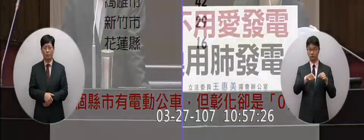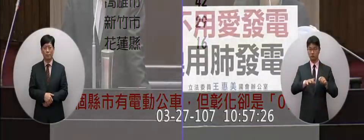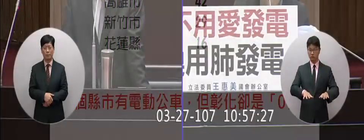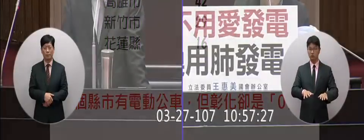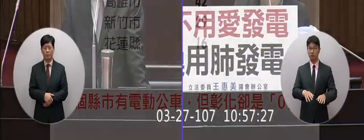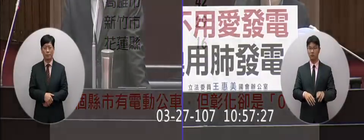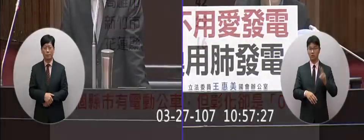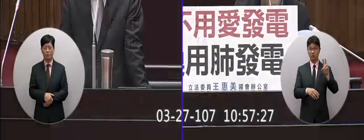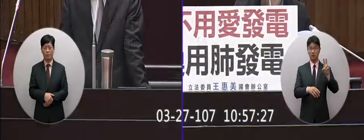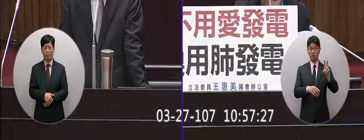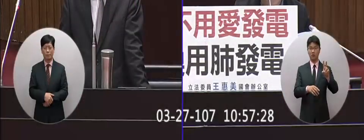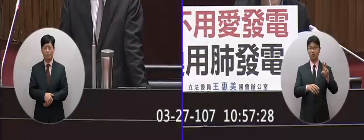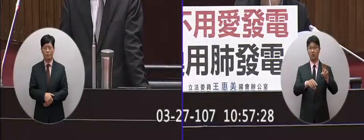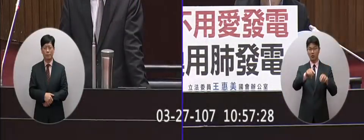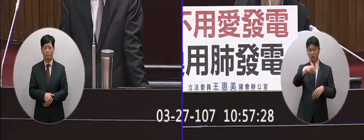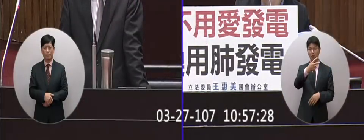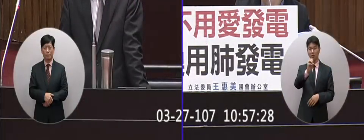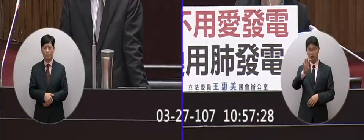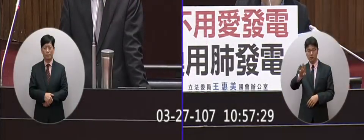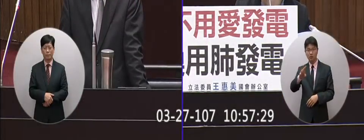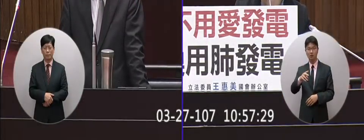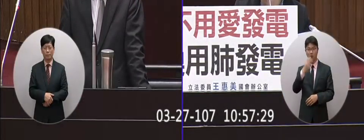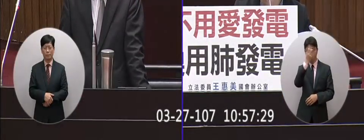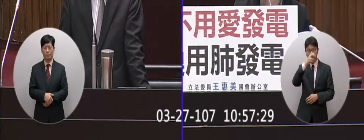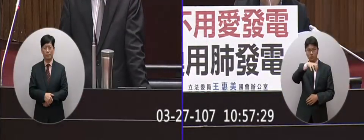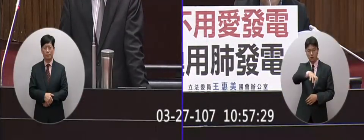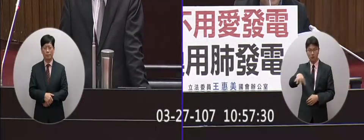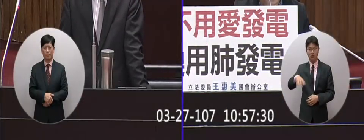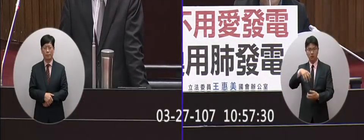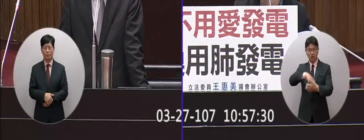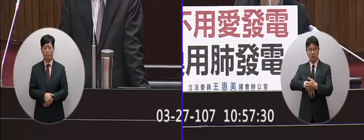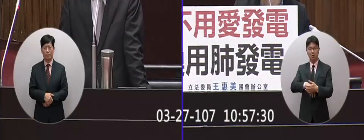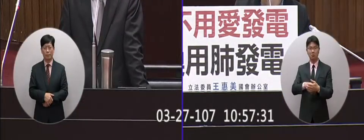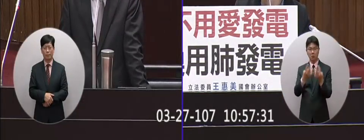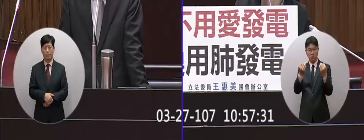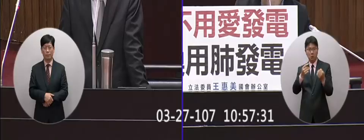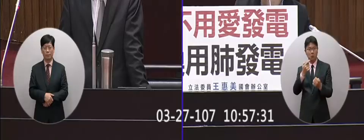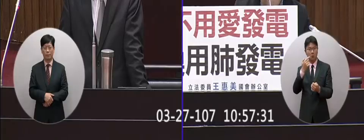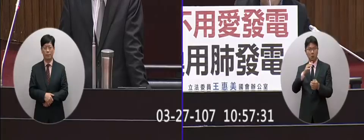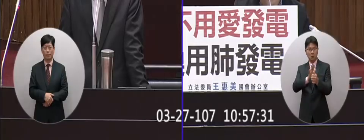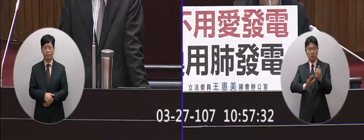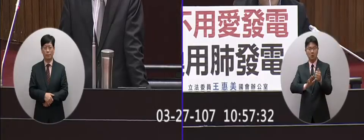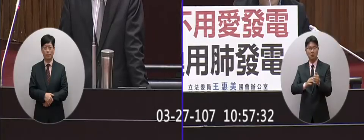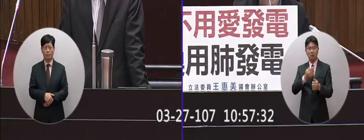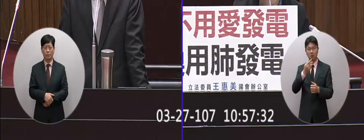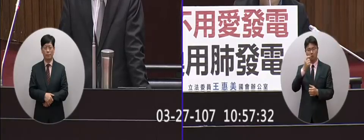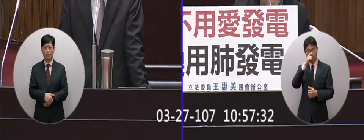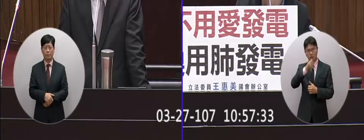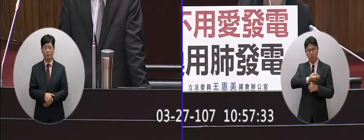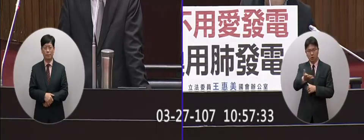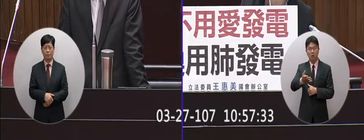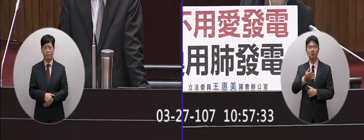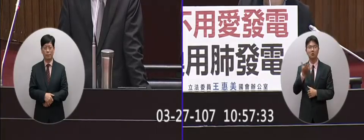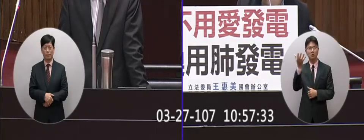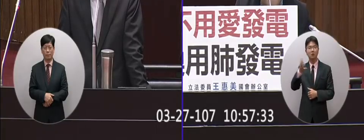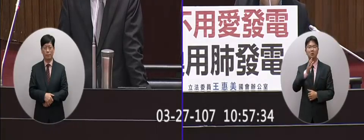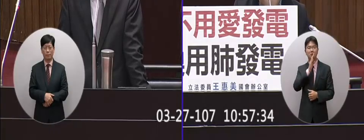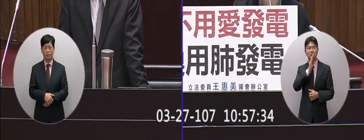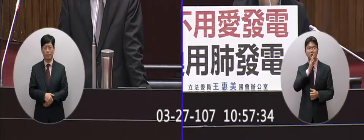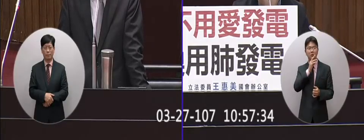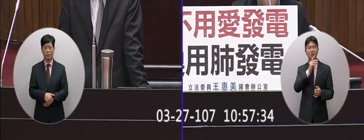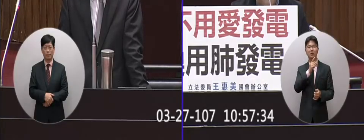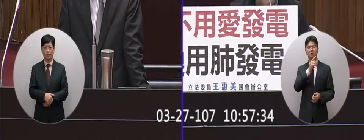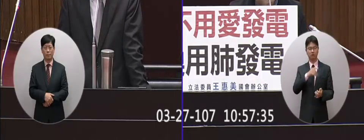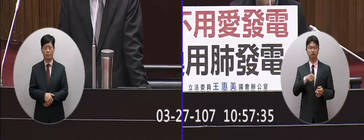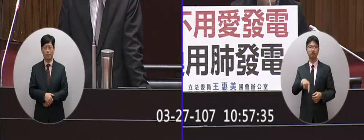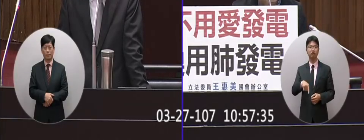观测站里面数据比较严重的地区哦，中部污染也是很严重。那我想要问院长，你知道彰化有几台